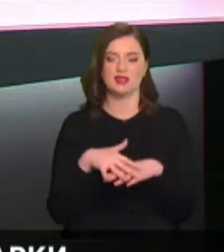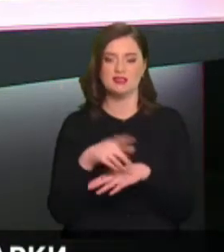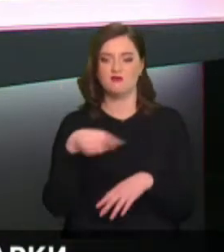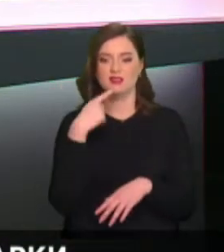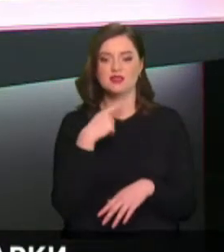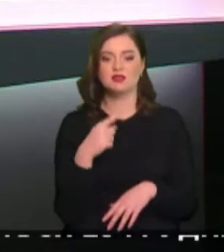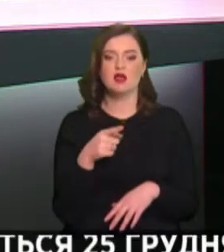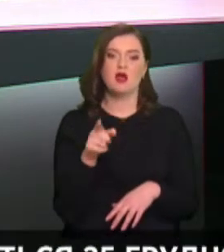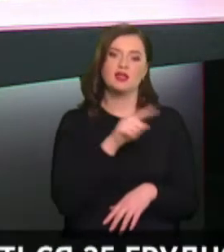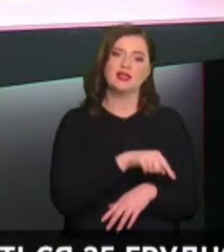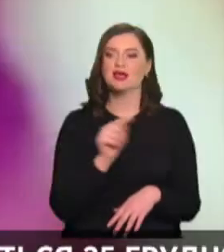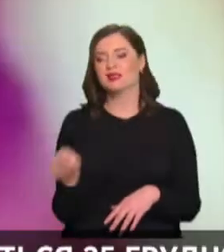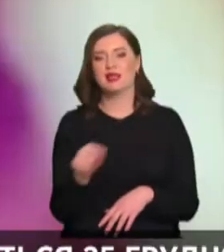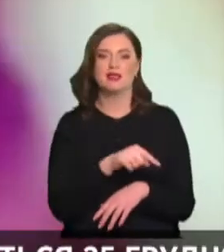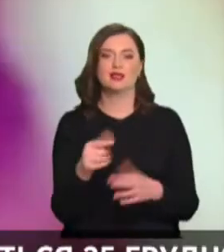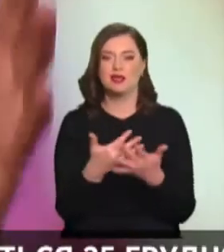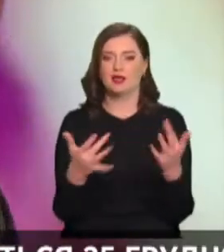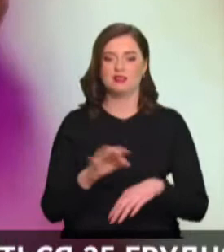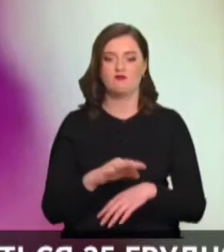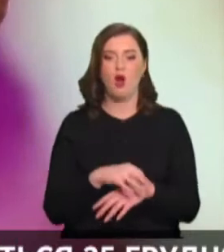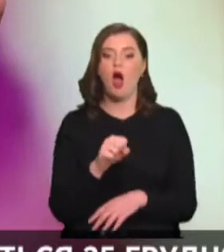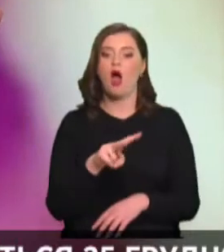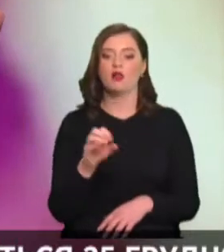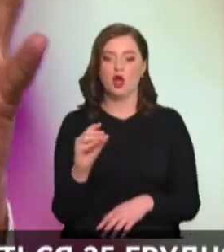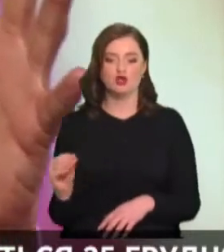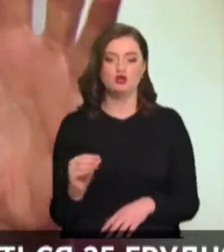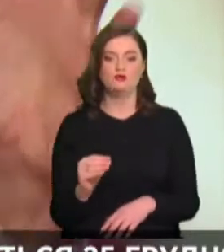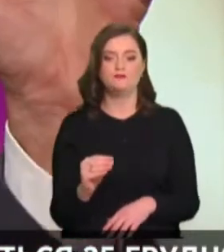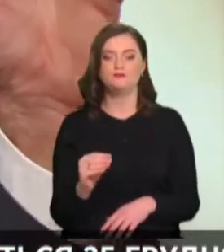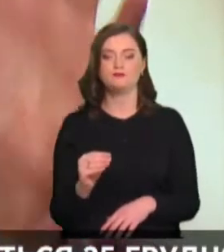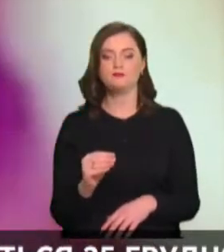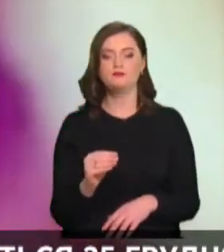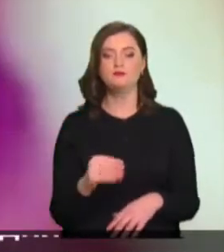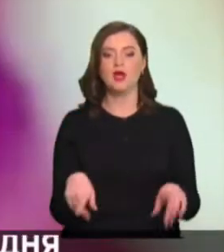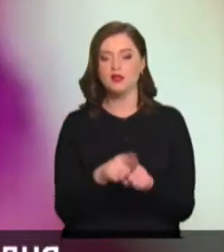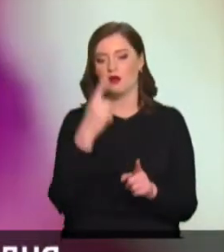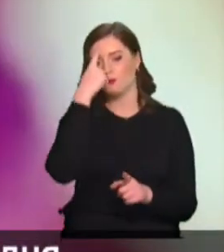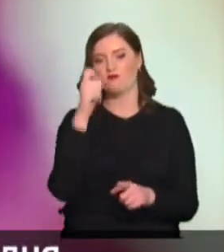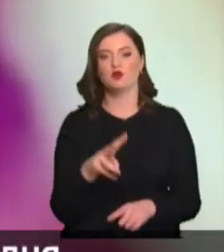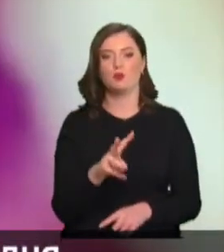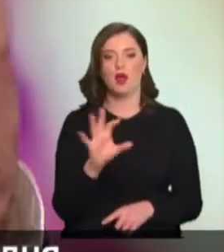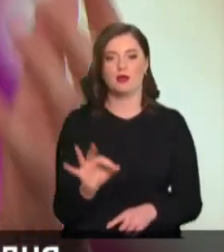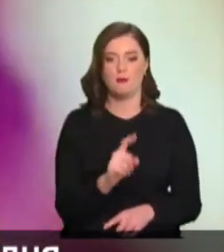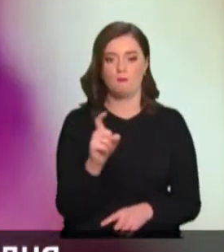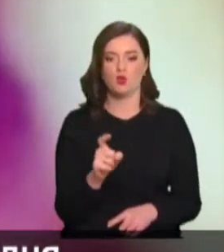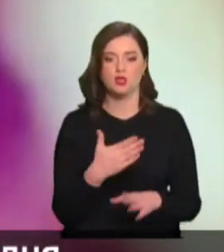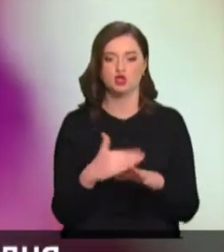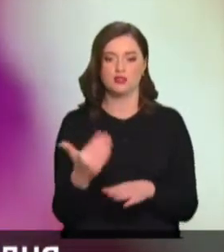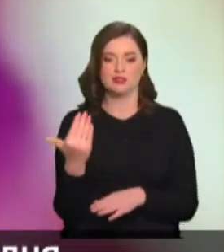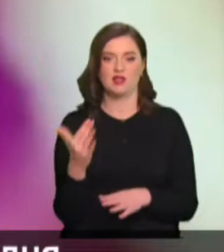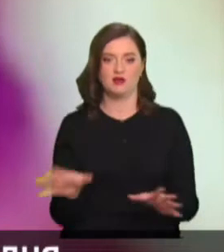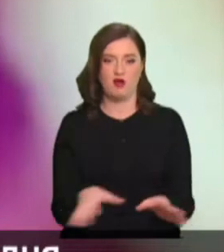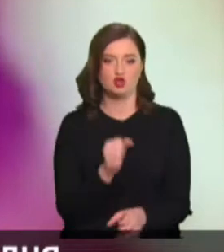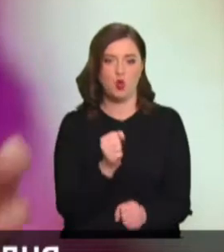там від тих хвороб помирають, але ж, тобто, принаймні, так повідомляє МОЗ, частина ваших колег,